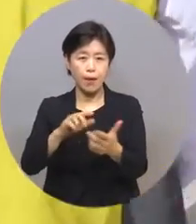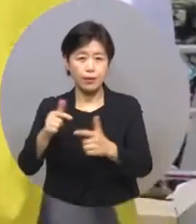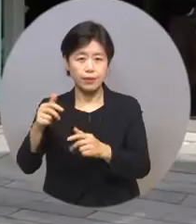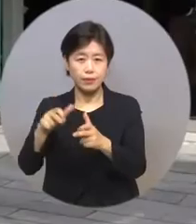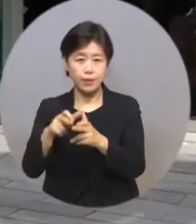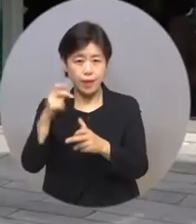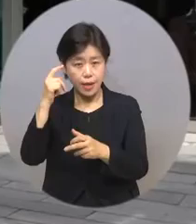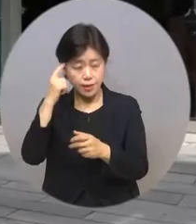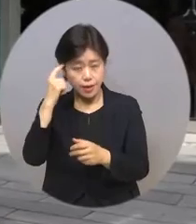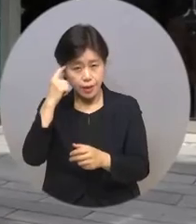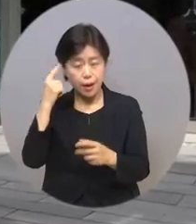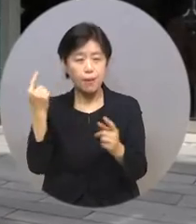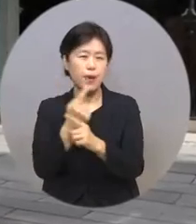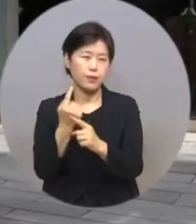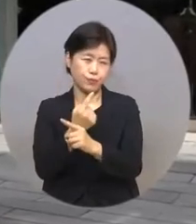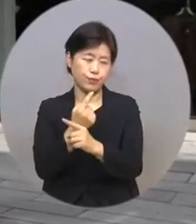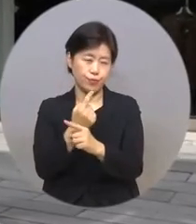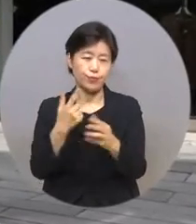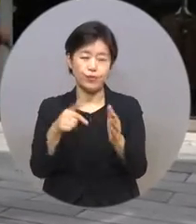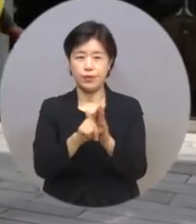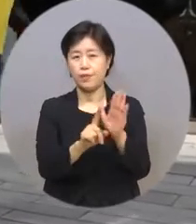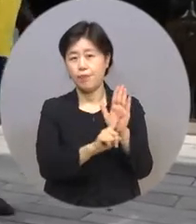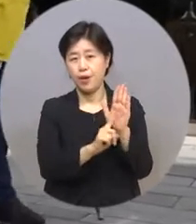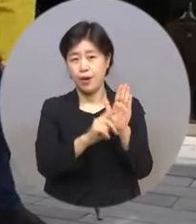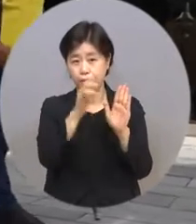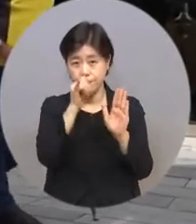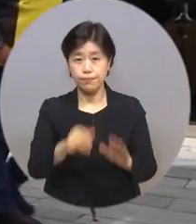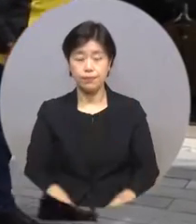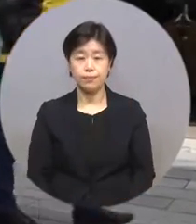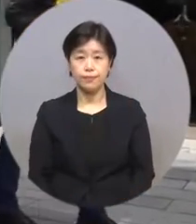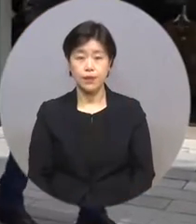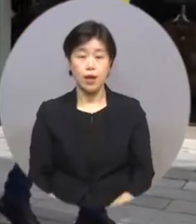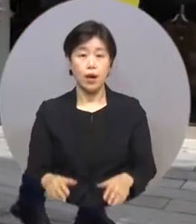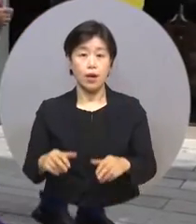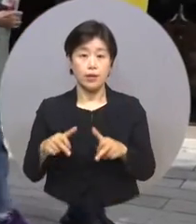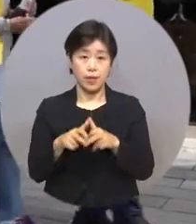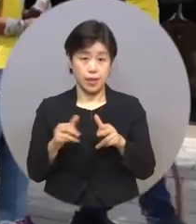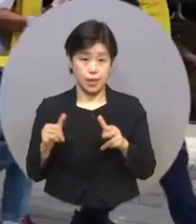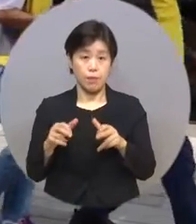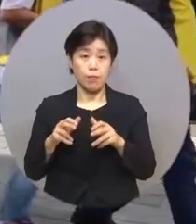활동입니다. 장애인 당사자들이 상가와 기관 등을 방문해